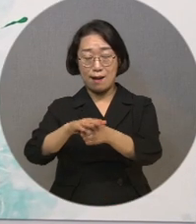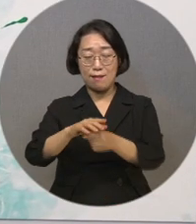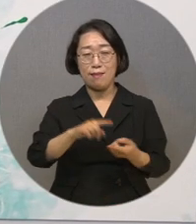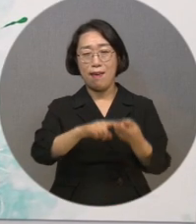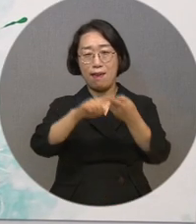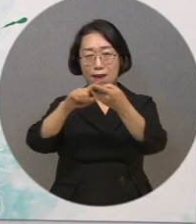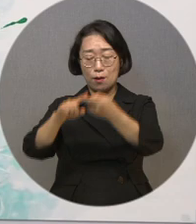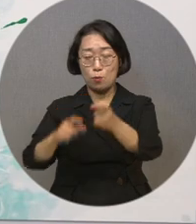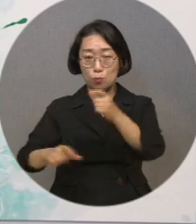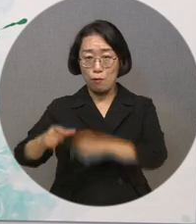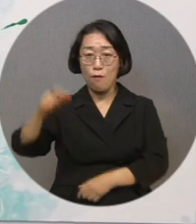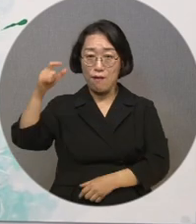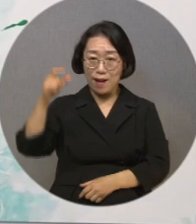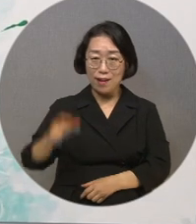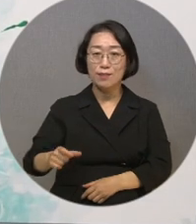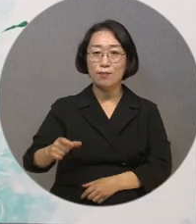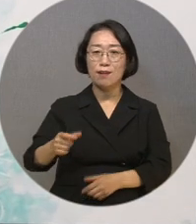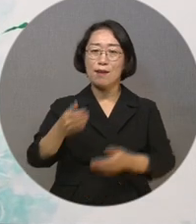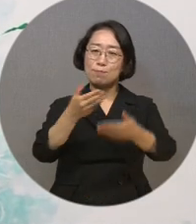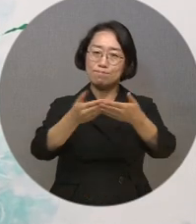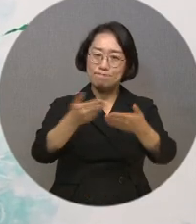더 강렬하게 피웁니다.